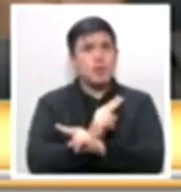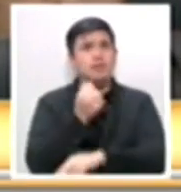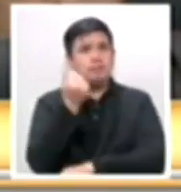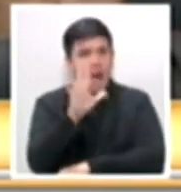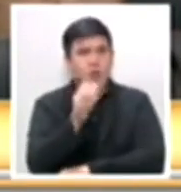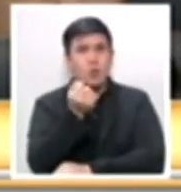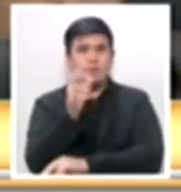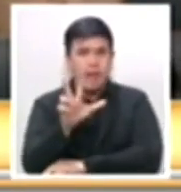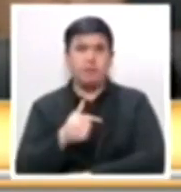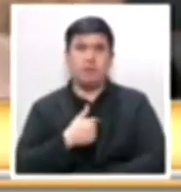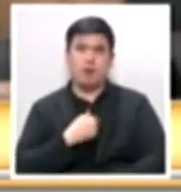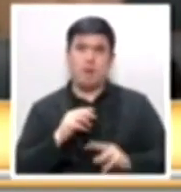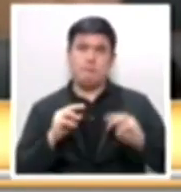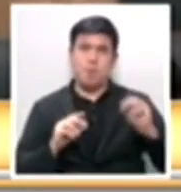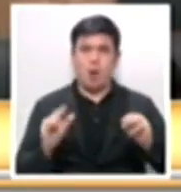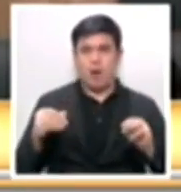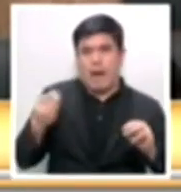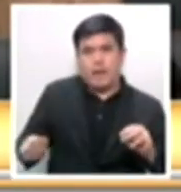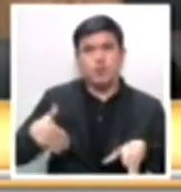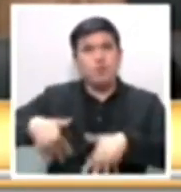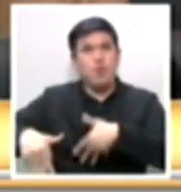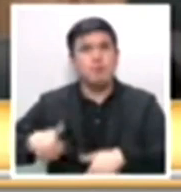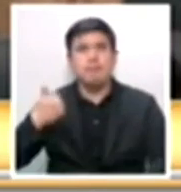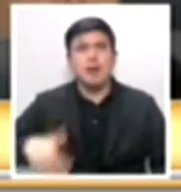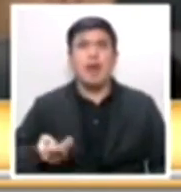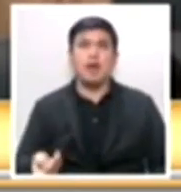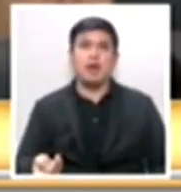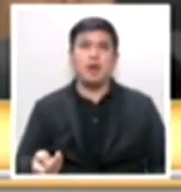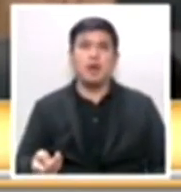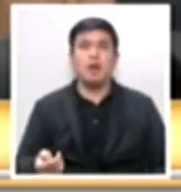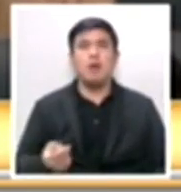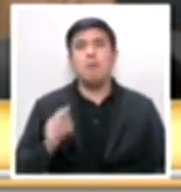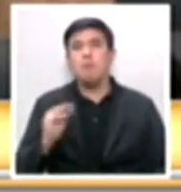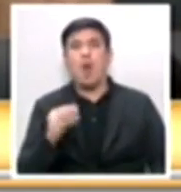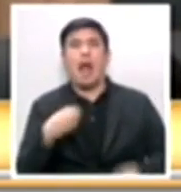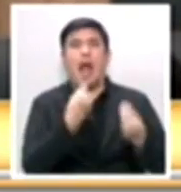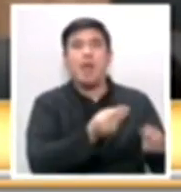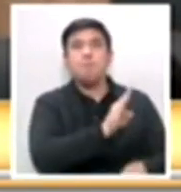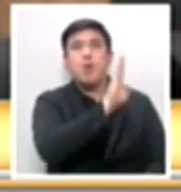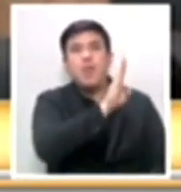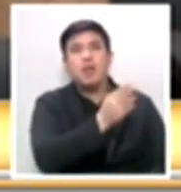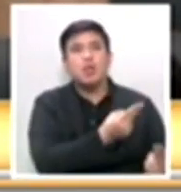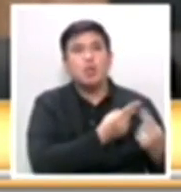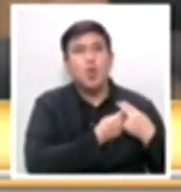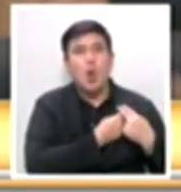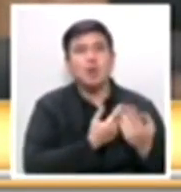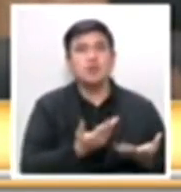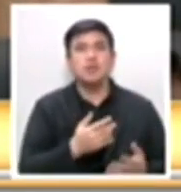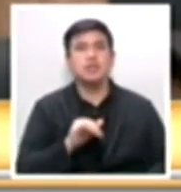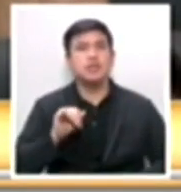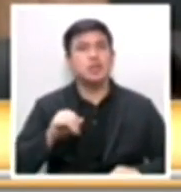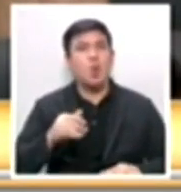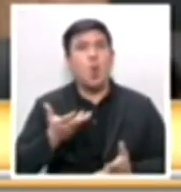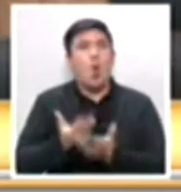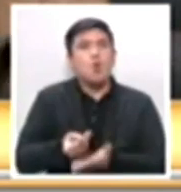ทำไมเราไปกำหนดพื้นที่สีม่วงให้ชาวบ้านไม่ได้ทำไมต้องกำหนดพื้นที่สีม่วงให้กับเจ้าสัวนายทุน